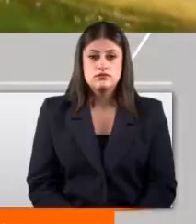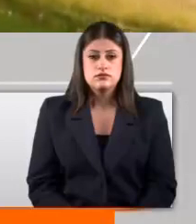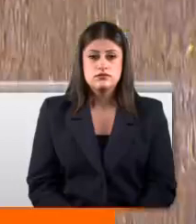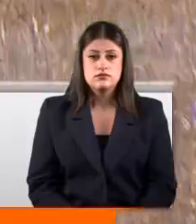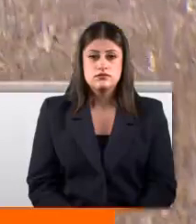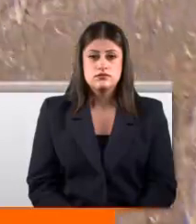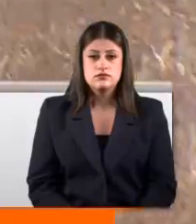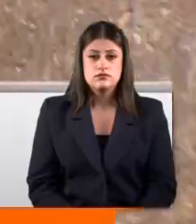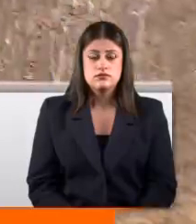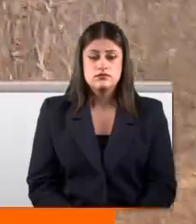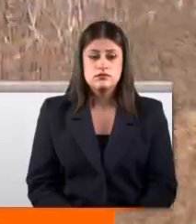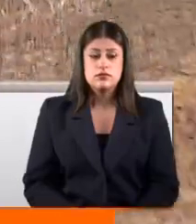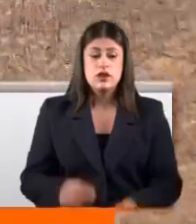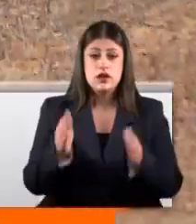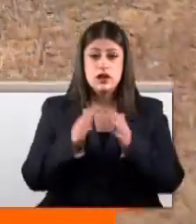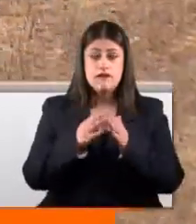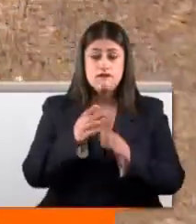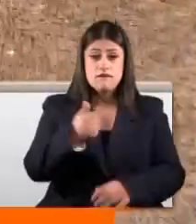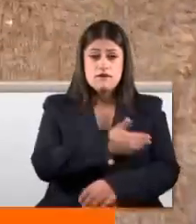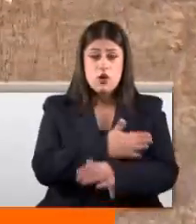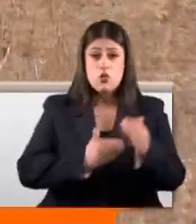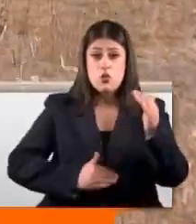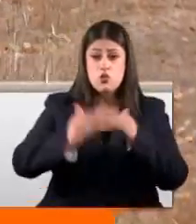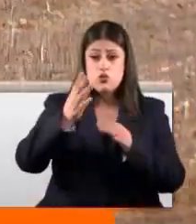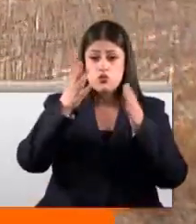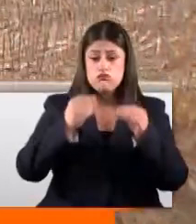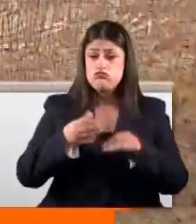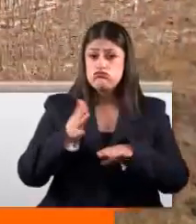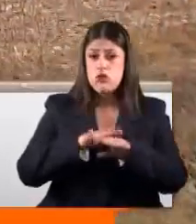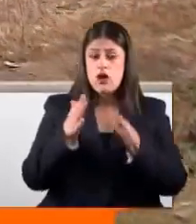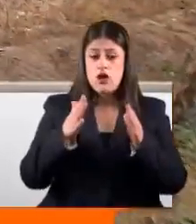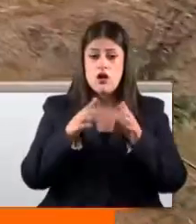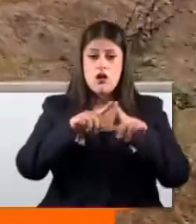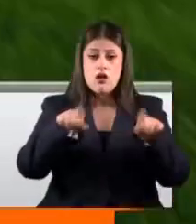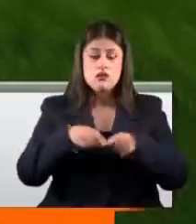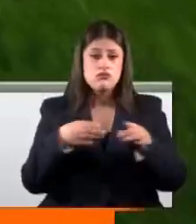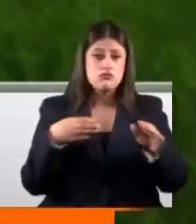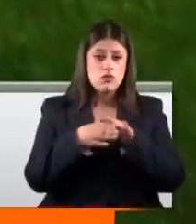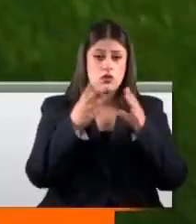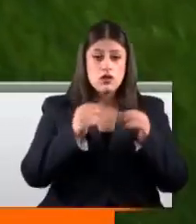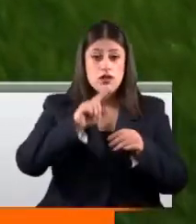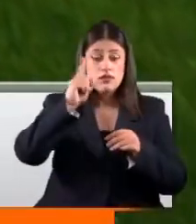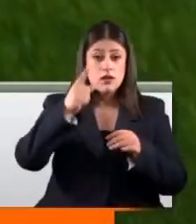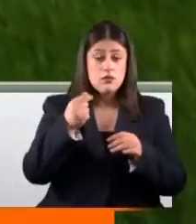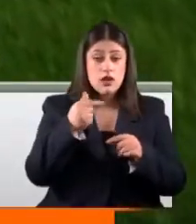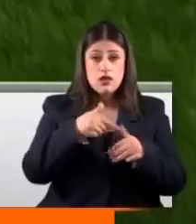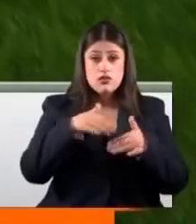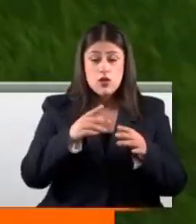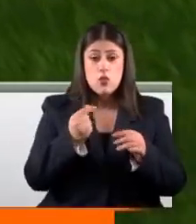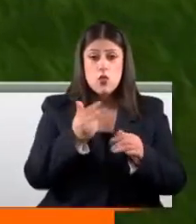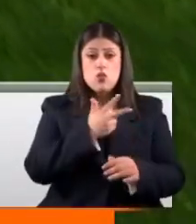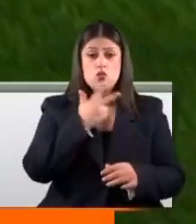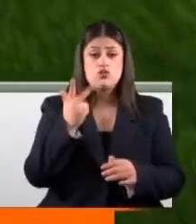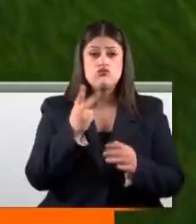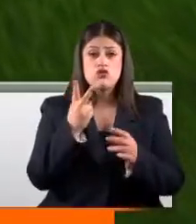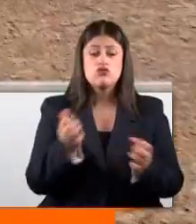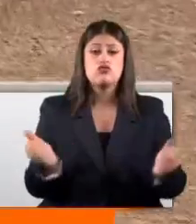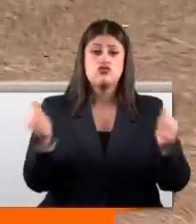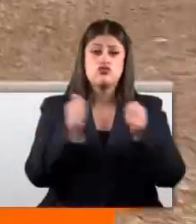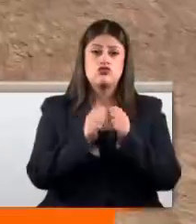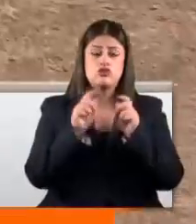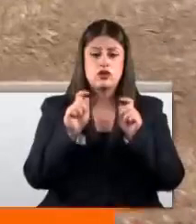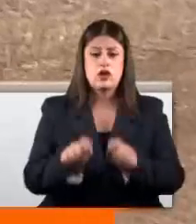fiyatlar var. Ev fiyatları yükselişe geçince yatırımcı arsaya yöneldi. Artan sadece talep olmadı. Rakamlar da neredeyse ikiye